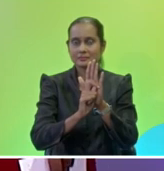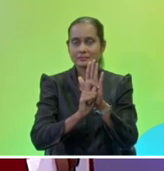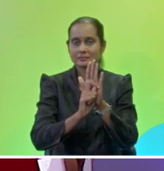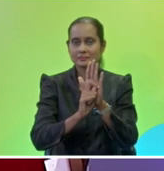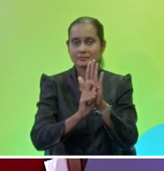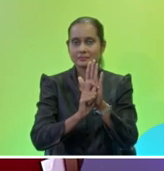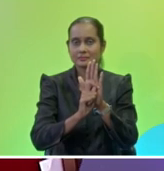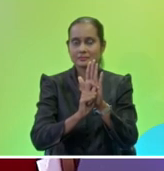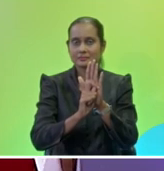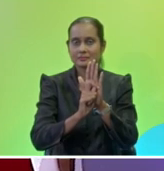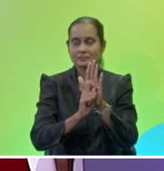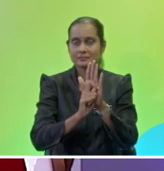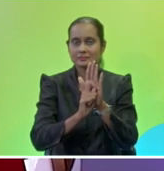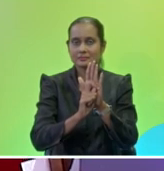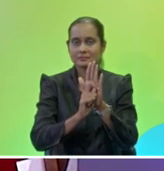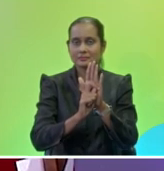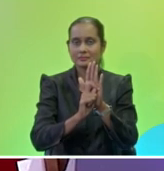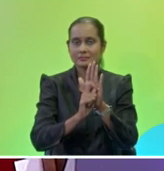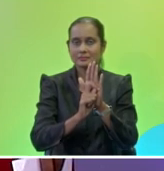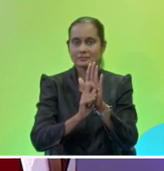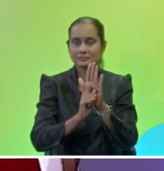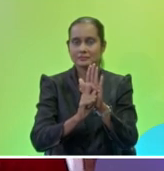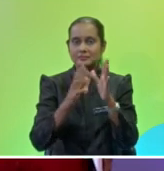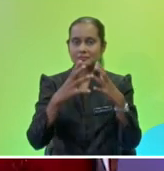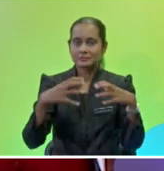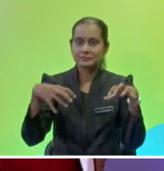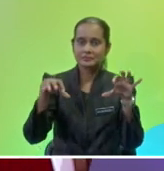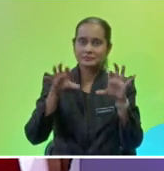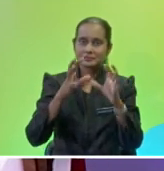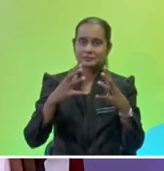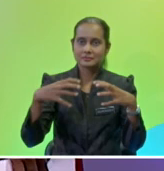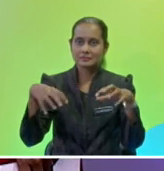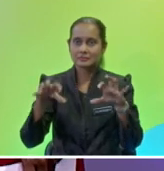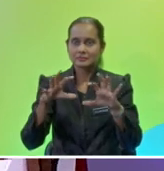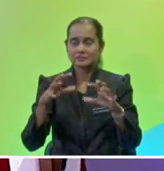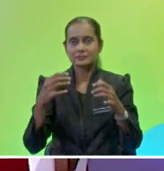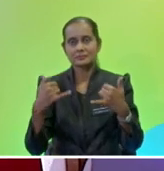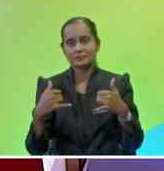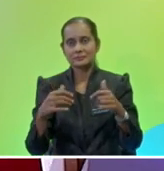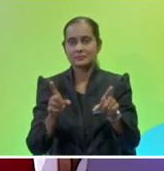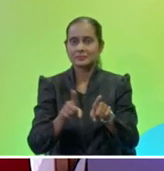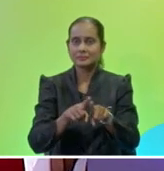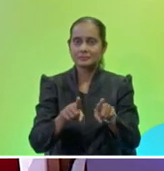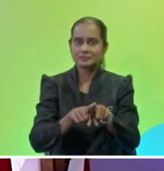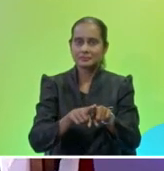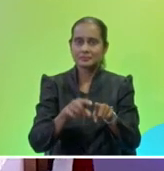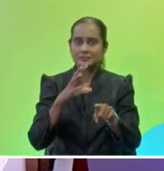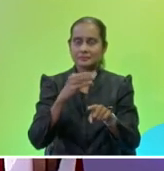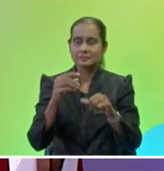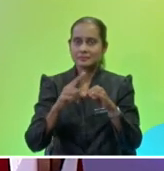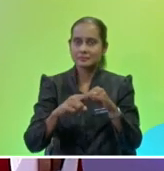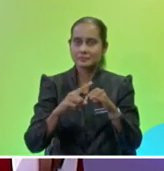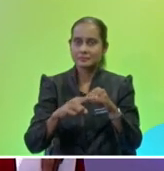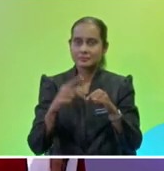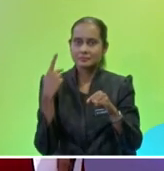situasi dan kita akan tambah ceritanya macam mana kita akan bermain bersama-sama kemudian Nanti akhir zaman kita akan